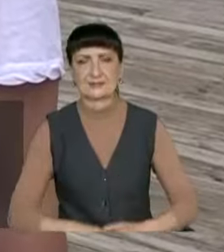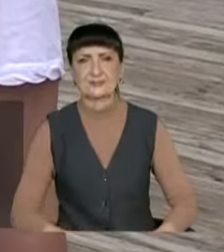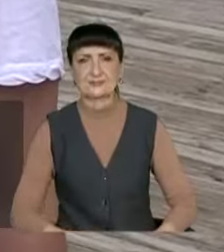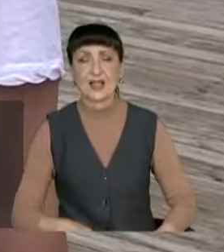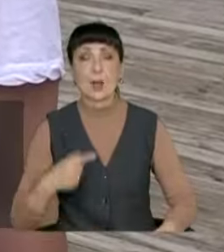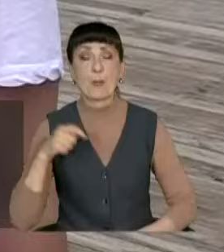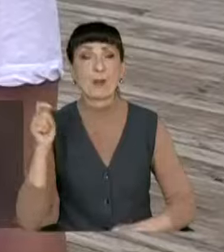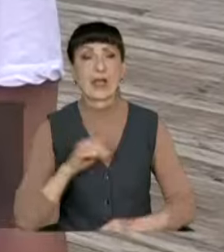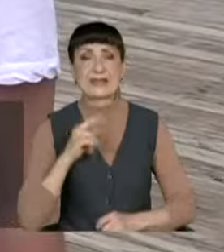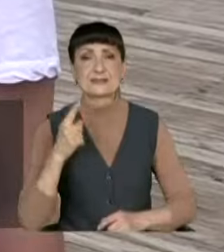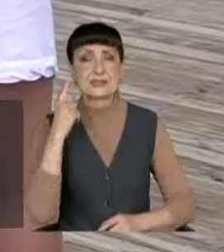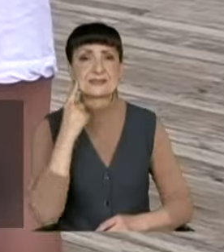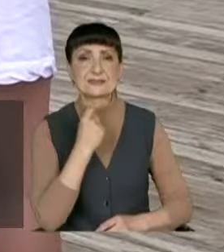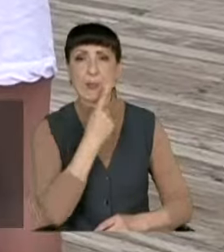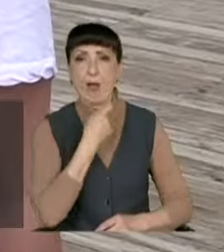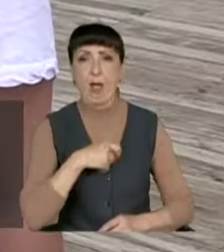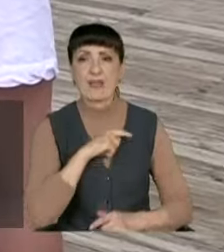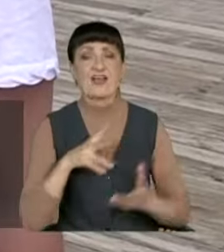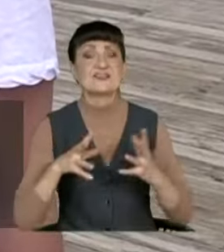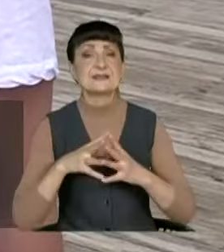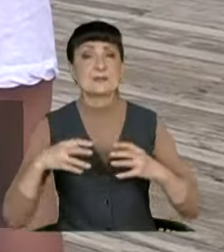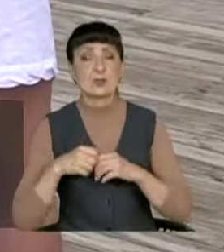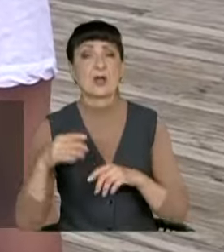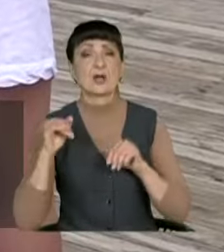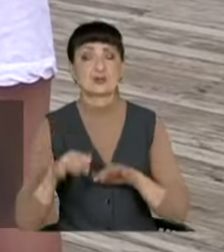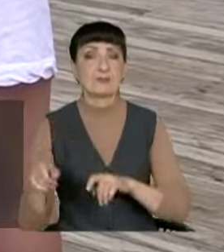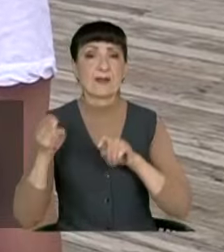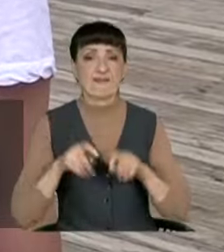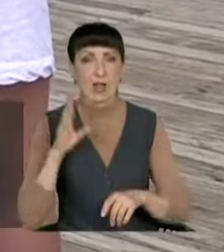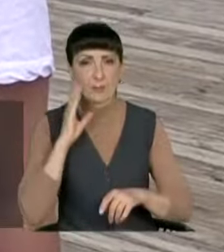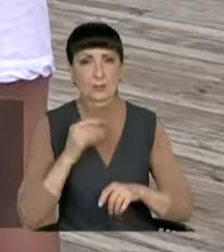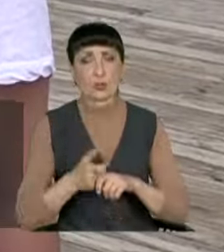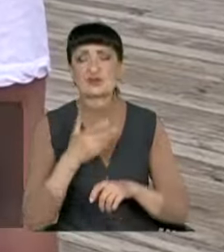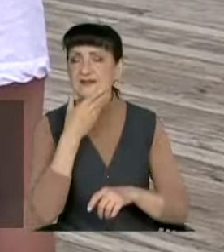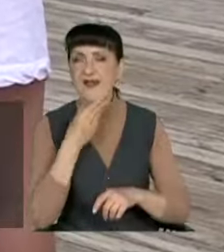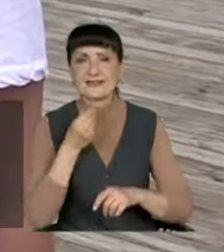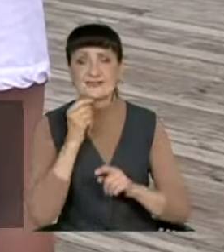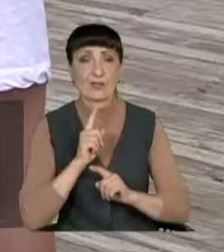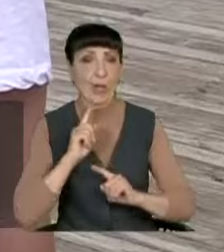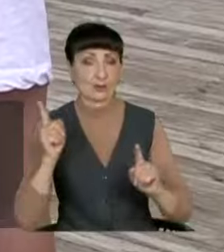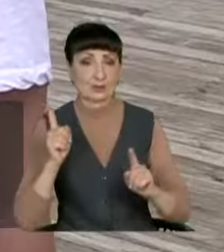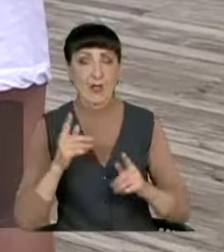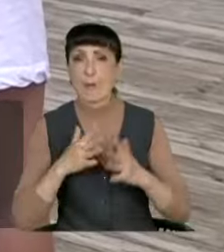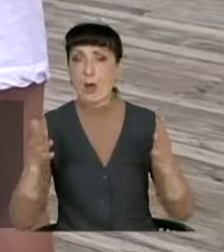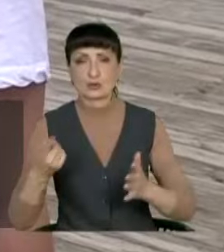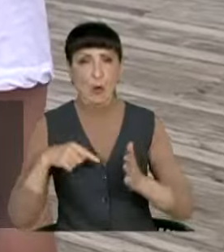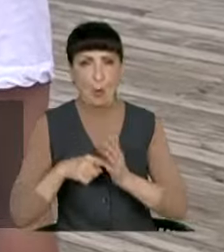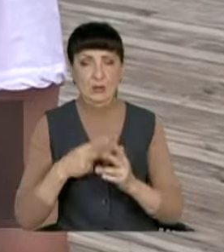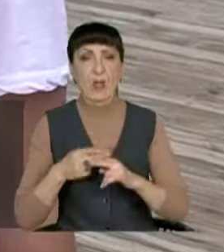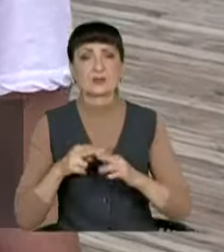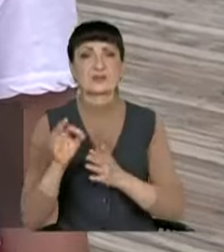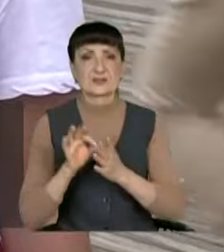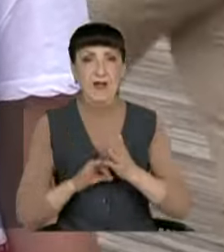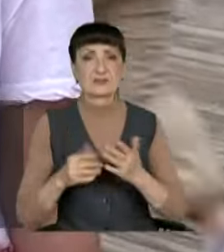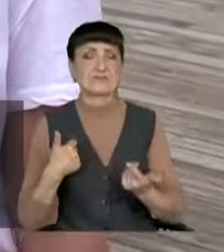Мы приехали из Испании. Мы всей семьей решили переехать в Алматы. Это очень красивый и неожиданно большой город, который сразу